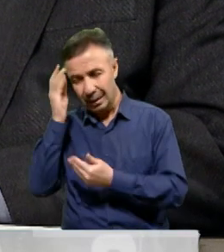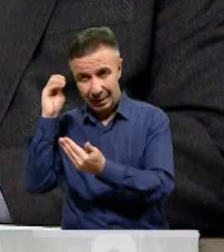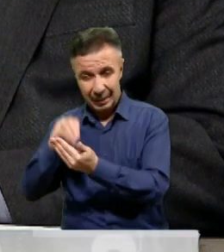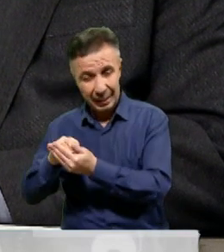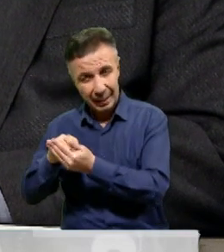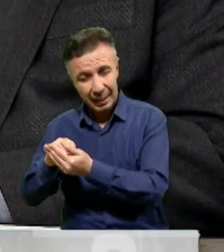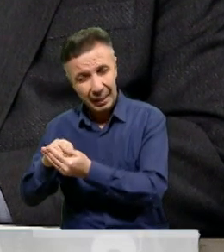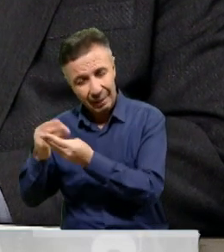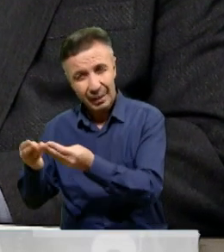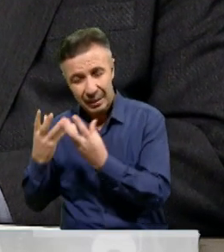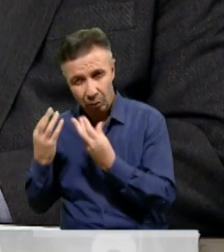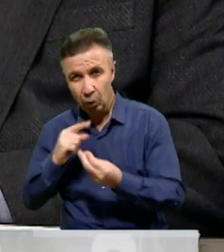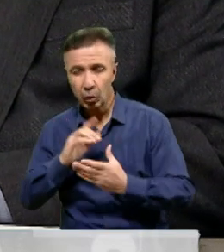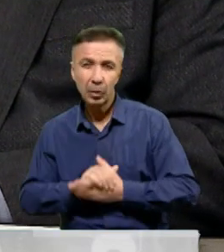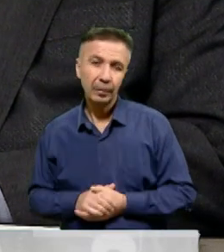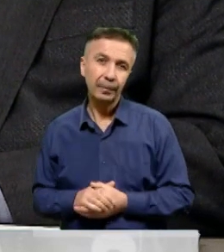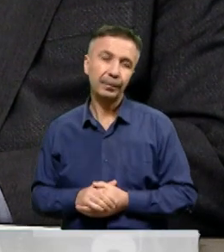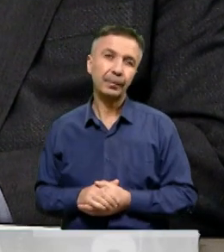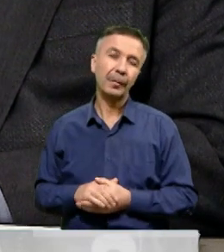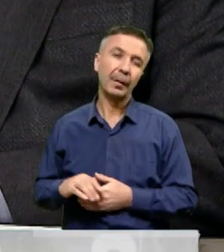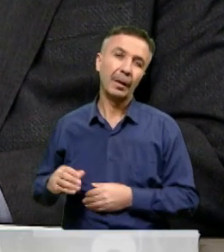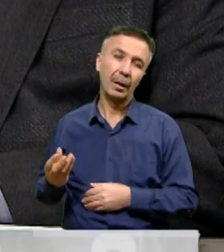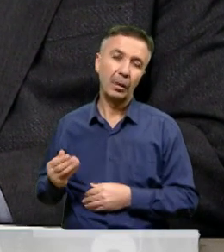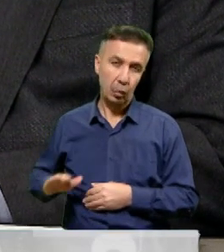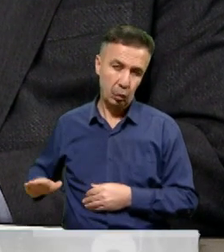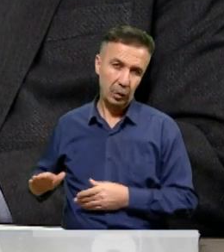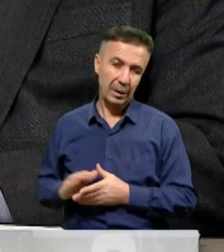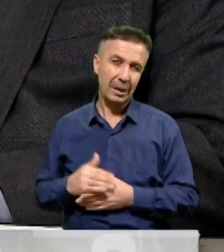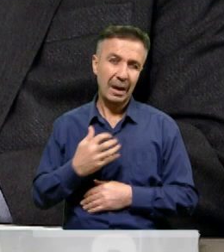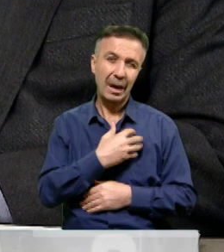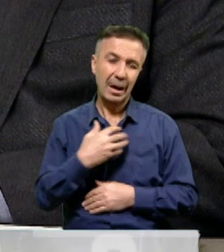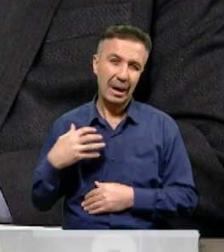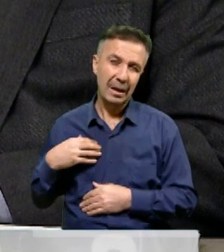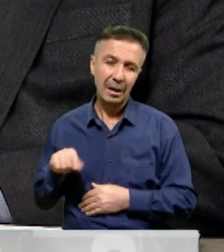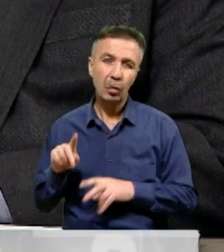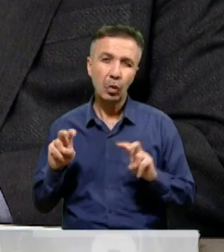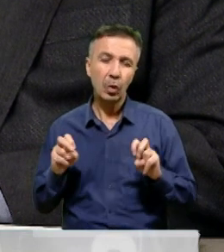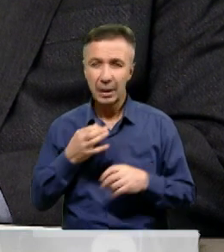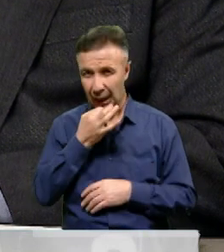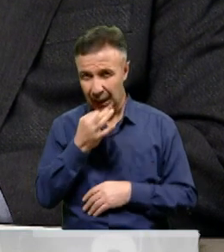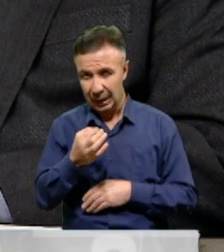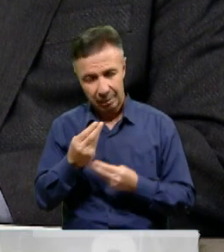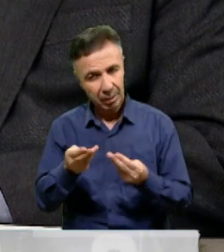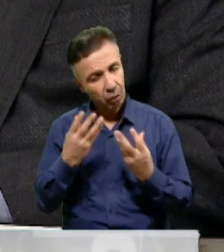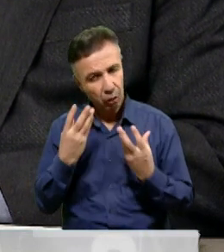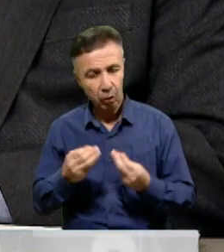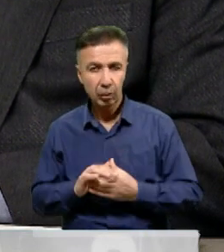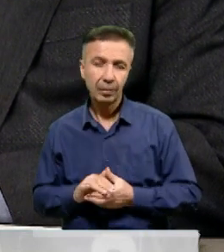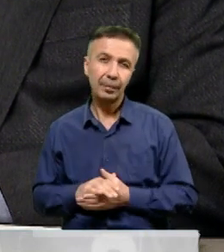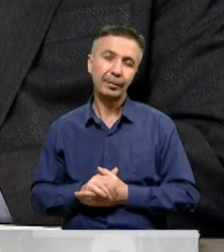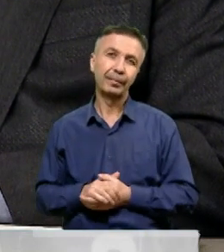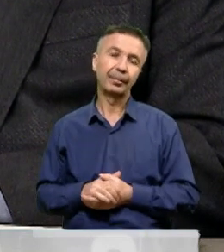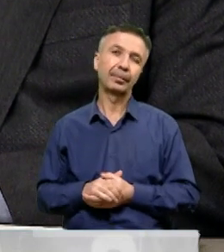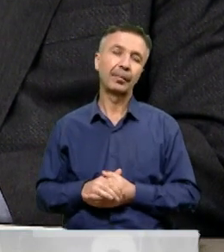yine haber vermem gerekir mi diyor. Çocukları annelerine bu konuda izin veriyorsa bir sakıncası olmaz. O